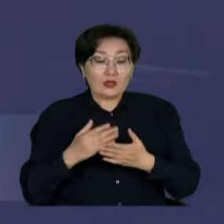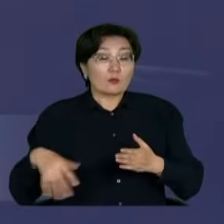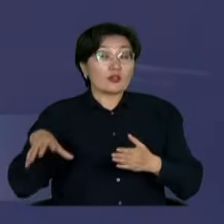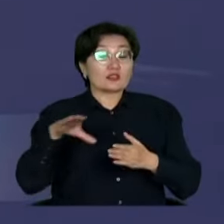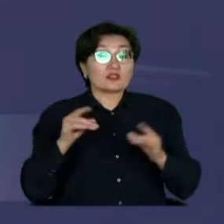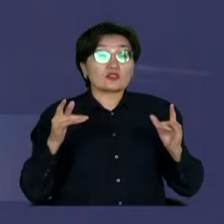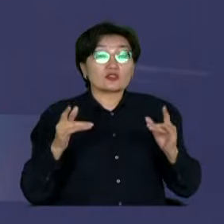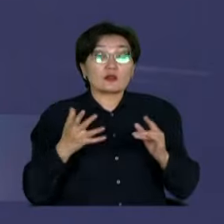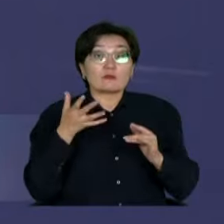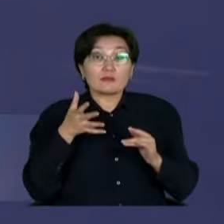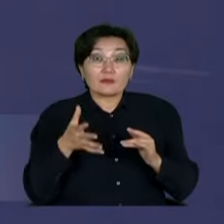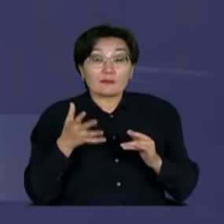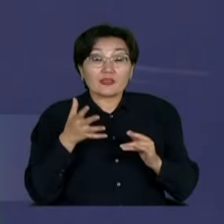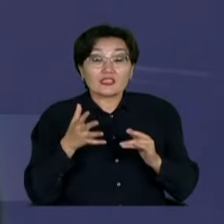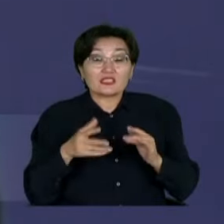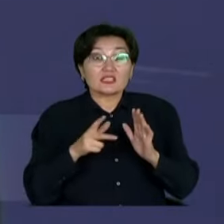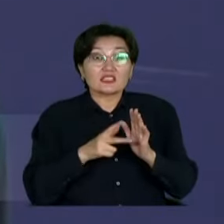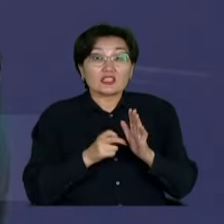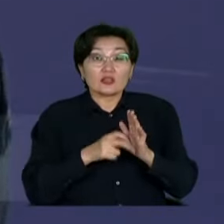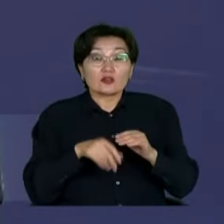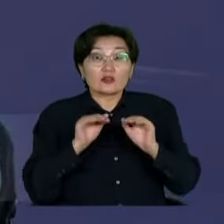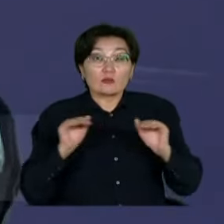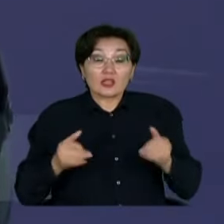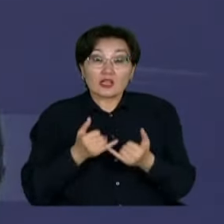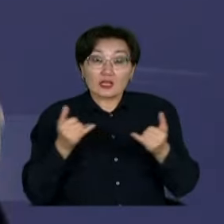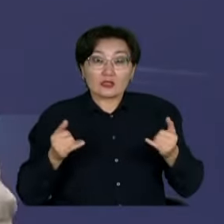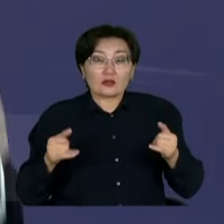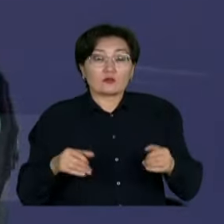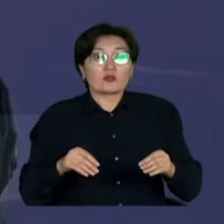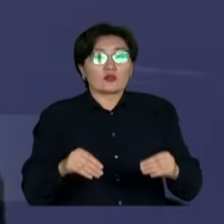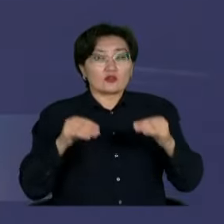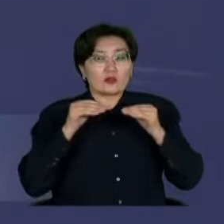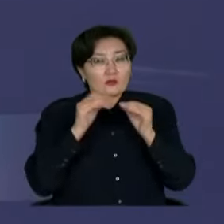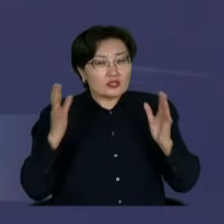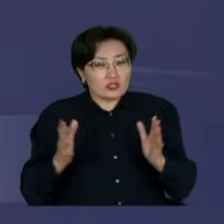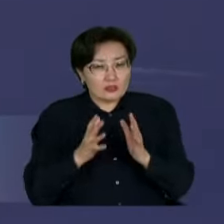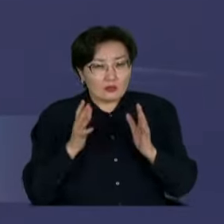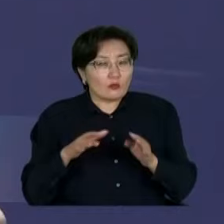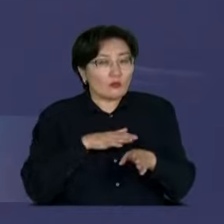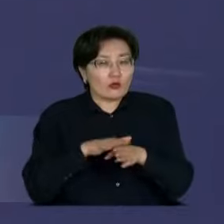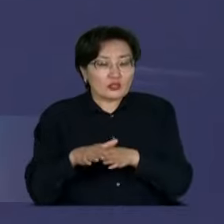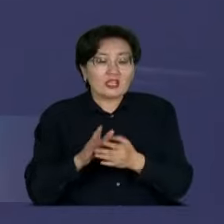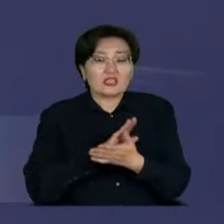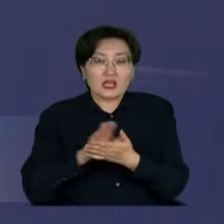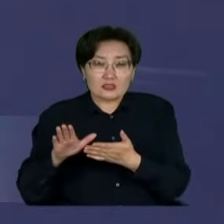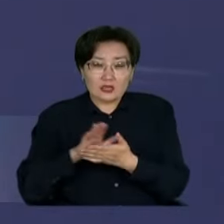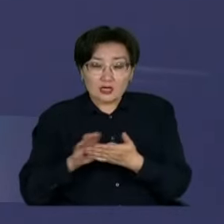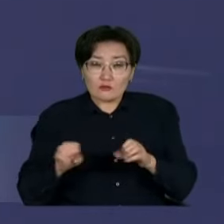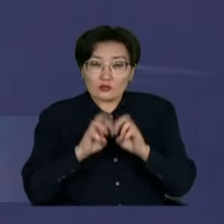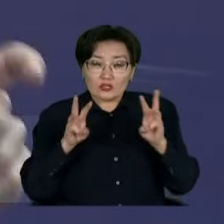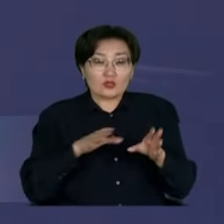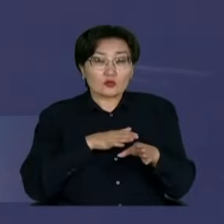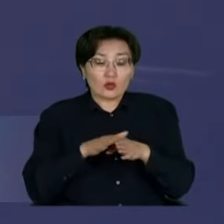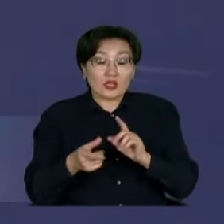барлық 5800 балаға арналған бүкіл көрпе жастық тыстар болсын, жастық түгелдей тазартылды.